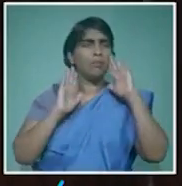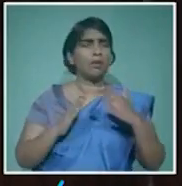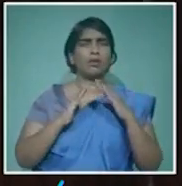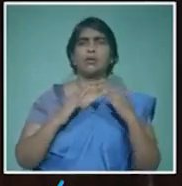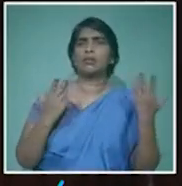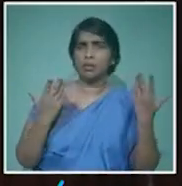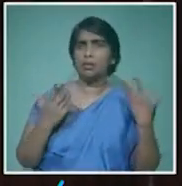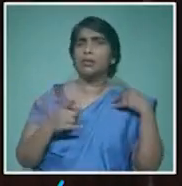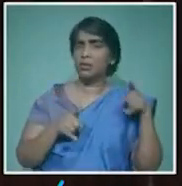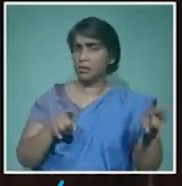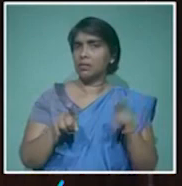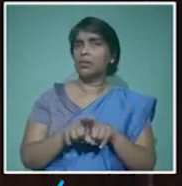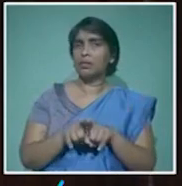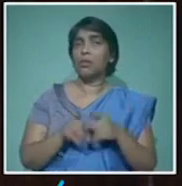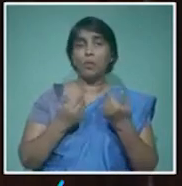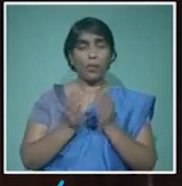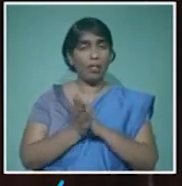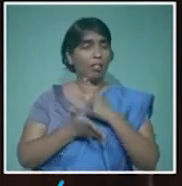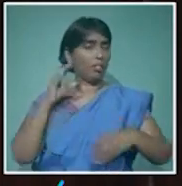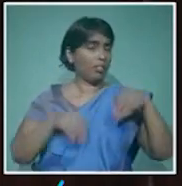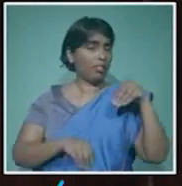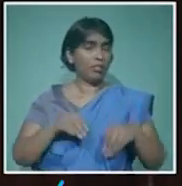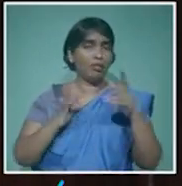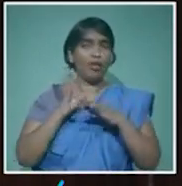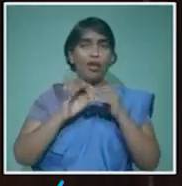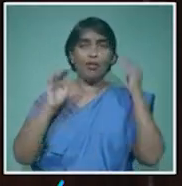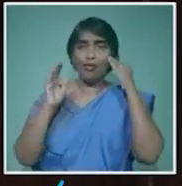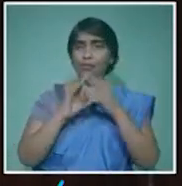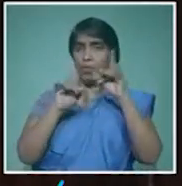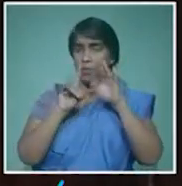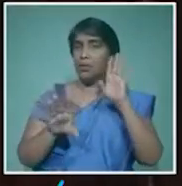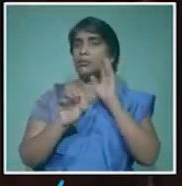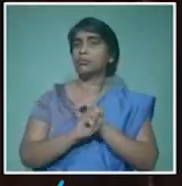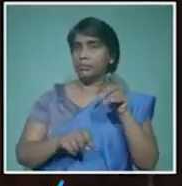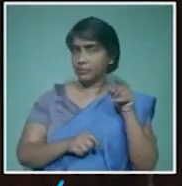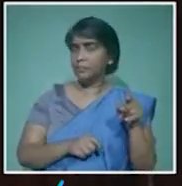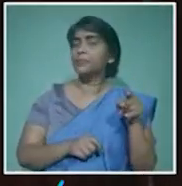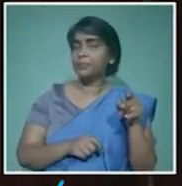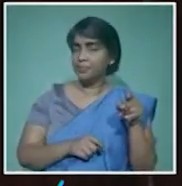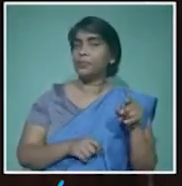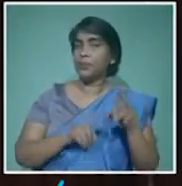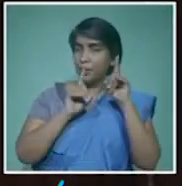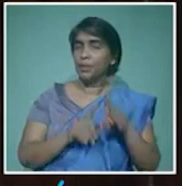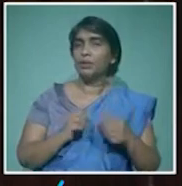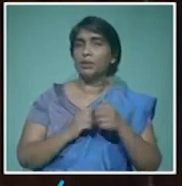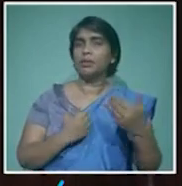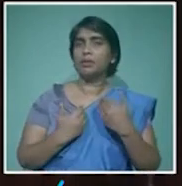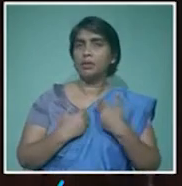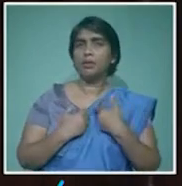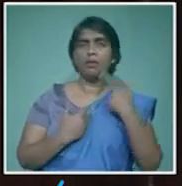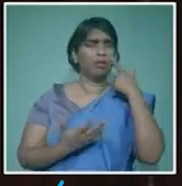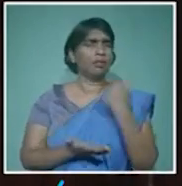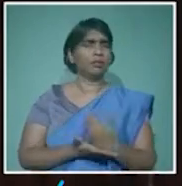නියෝජ්‍ය කතානායකතුමනි. ඒ අතරතුරේ තමන්ගේ දේශපාලන අරමුණු වෙනින් මේ වගේ දේවල් තවත් කරනකොට මේ මෙවැනි දේවල් කරනකොට අපි